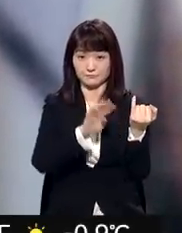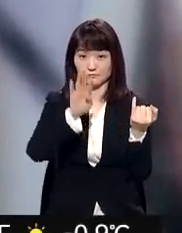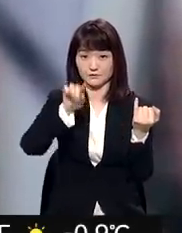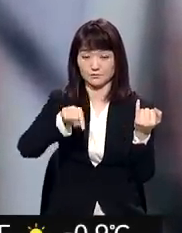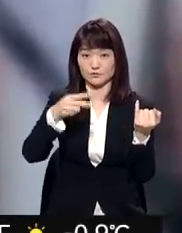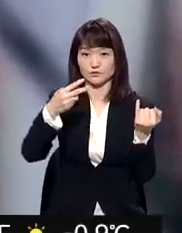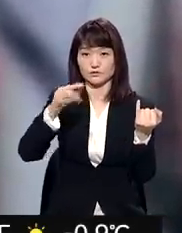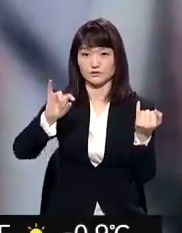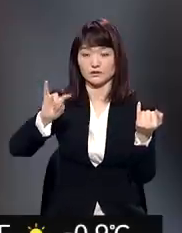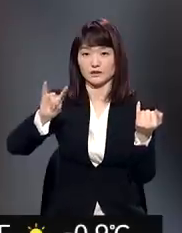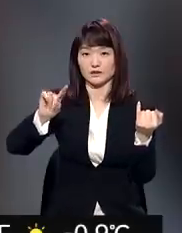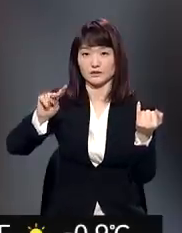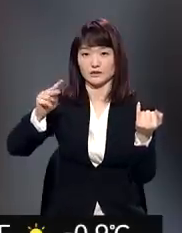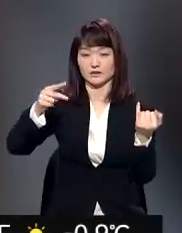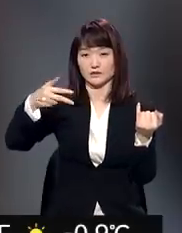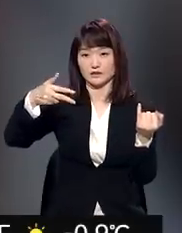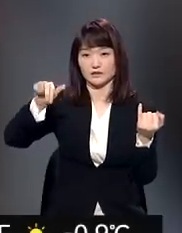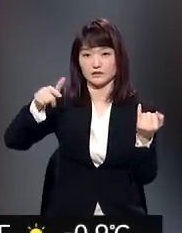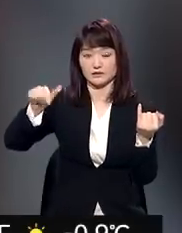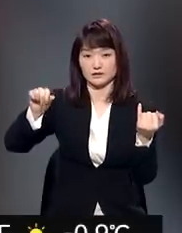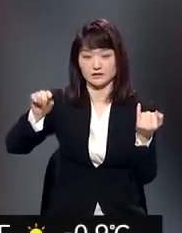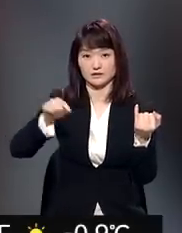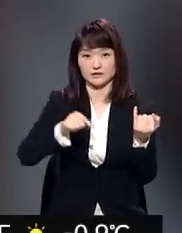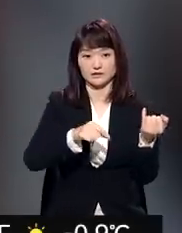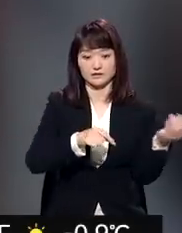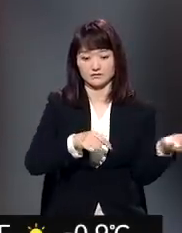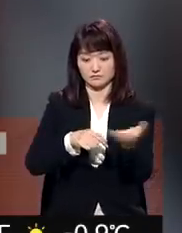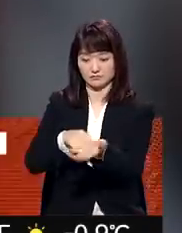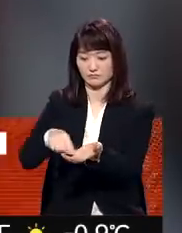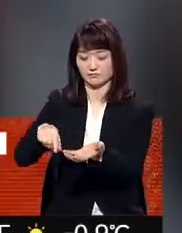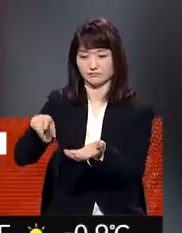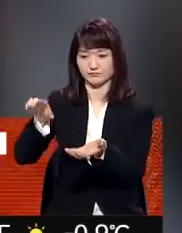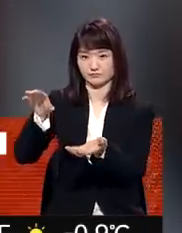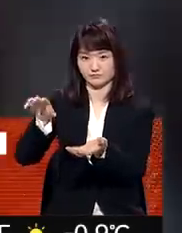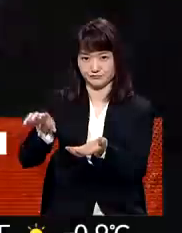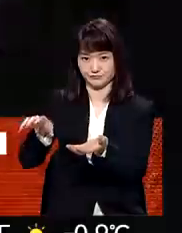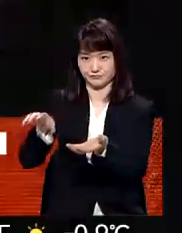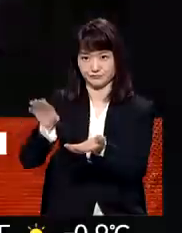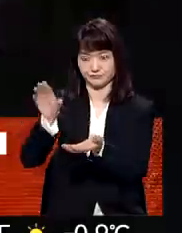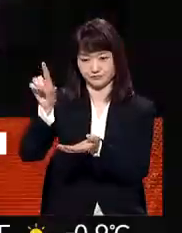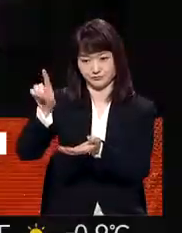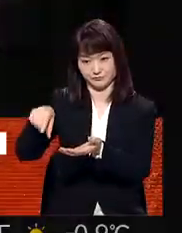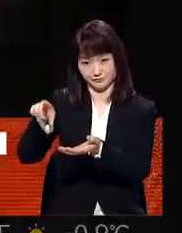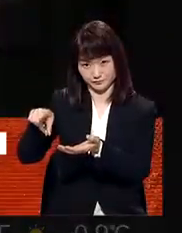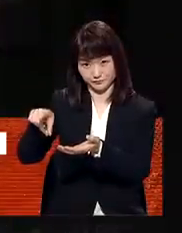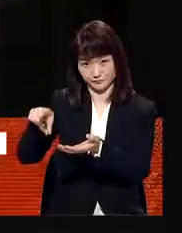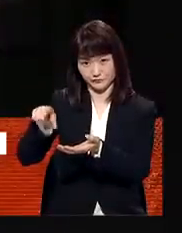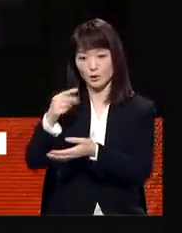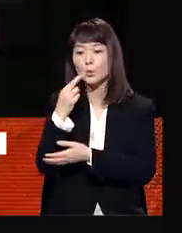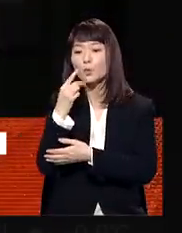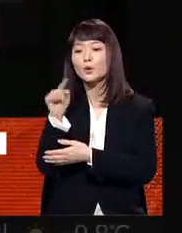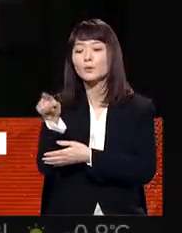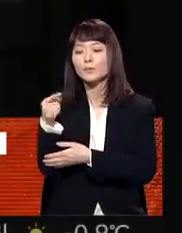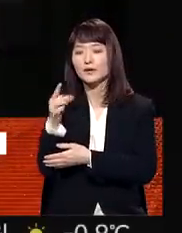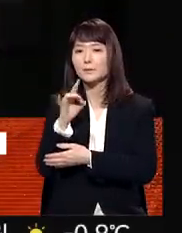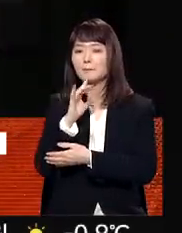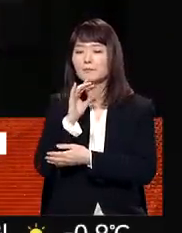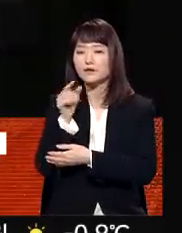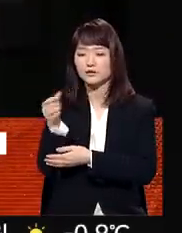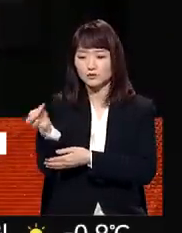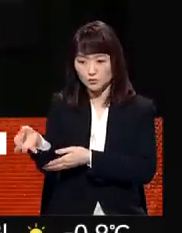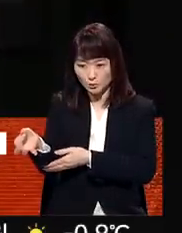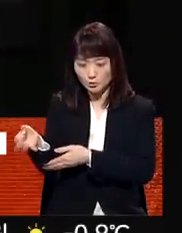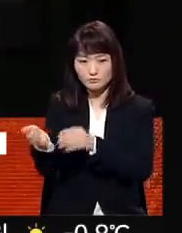밀키트 바코드를 찍고요 결제창 초기화를 합니다 그 뒤에 봉투값 100원만 결제하고 나갔던 겁니다 다음날 오전에 점주가